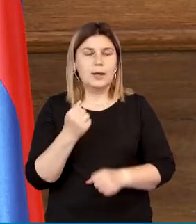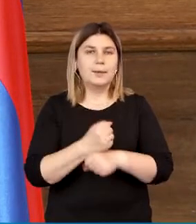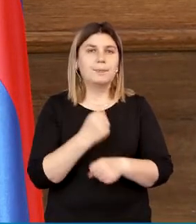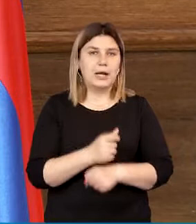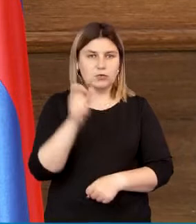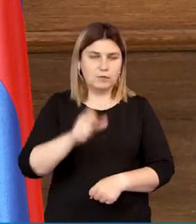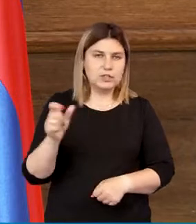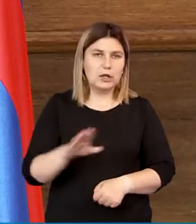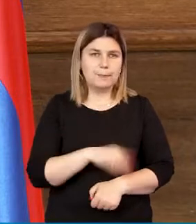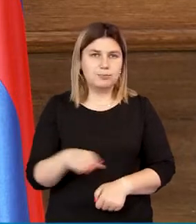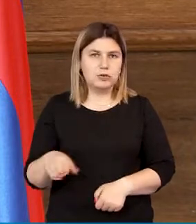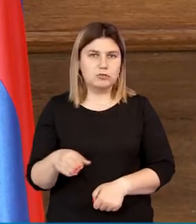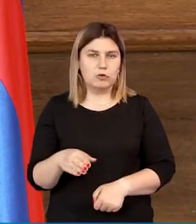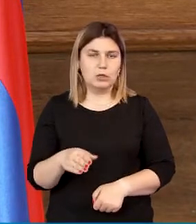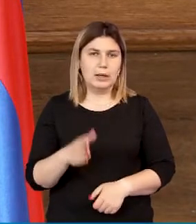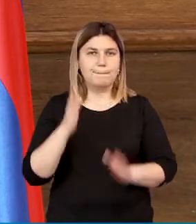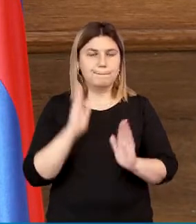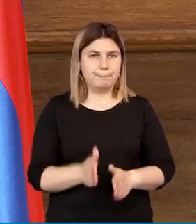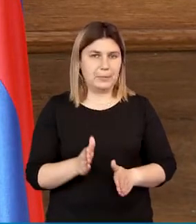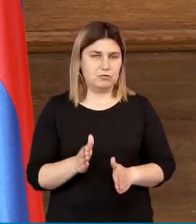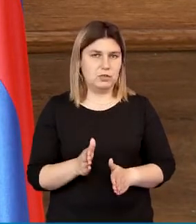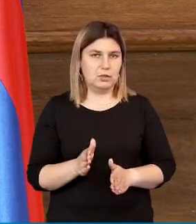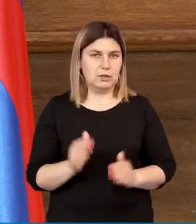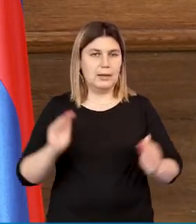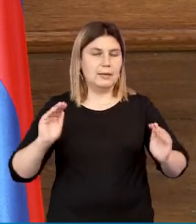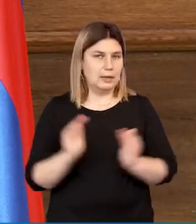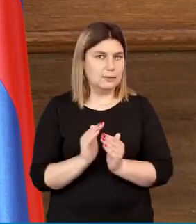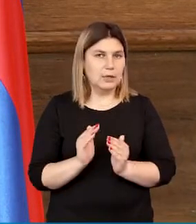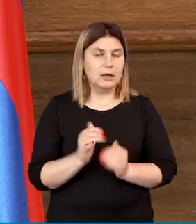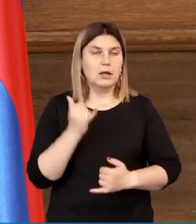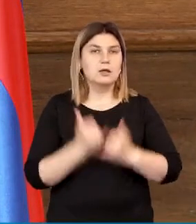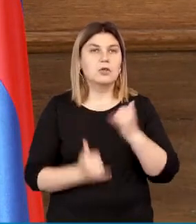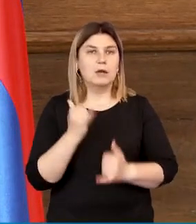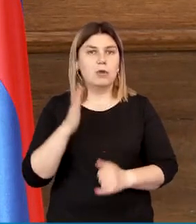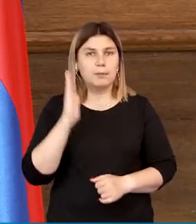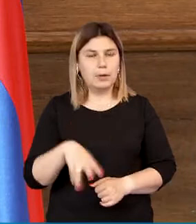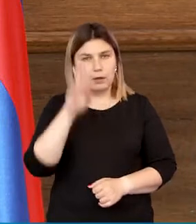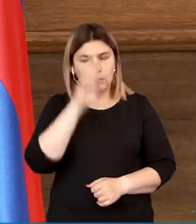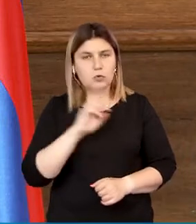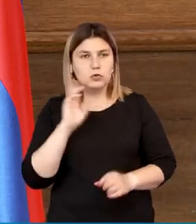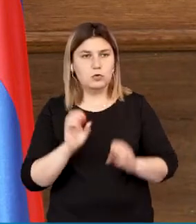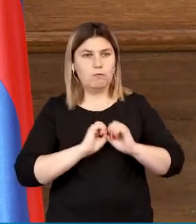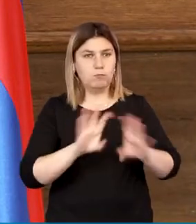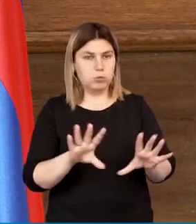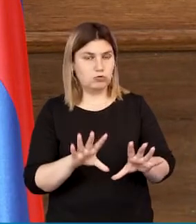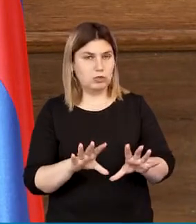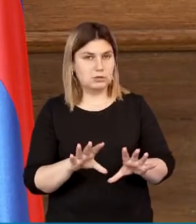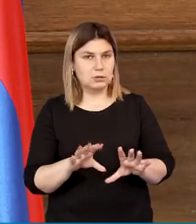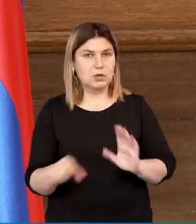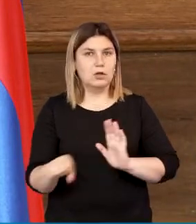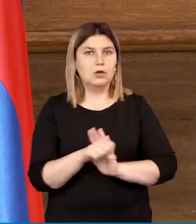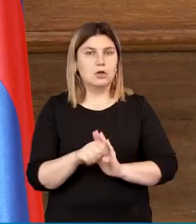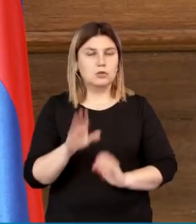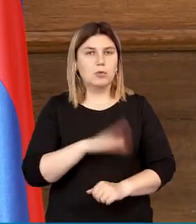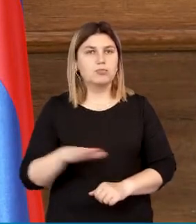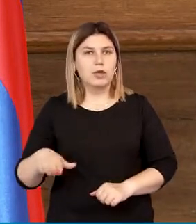pracownikami przedszkola no, będzie minimalny. Jeżeli będziemy rodziców wpuszczać do